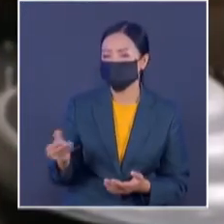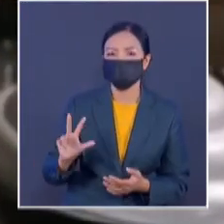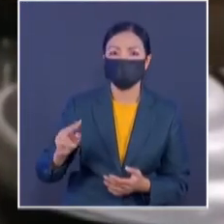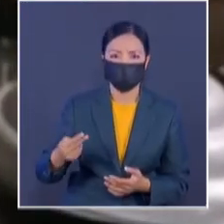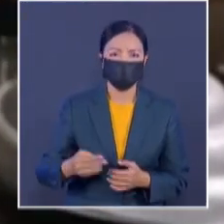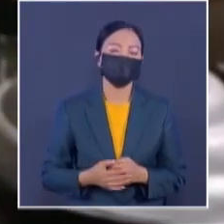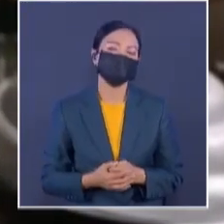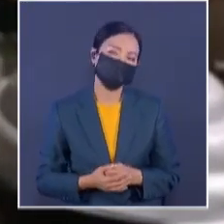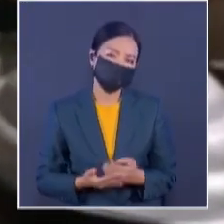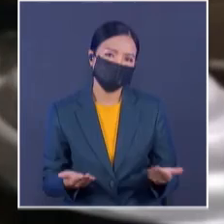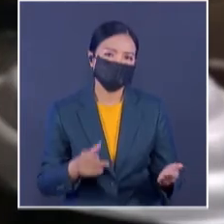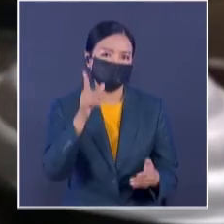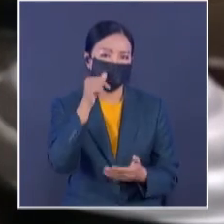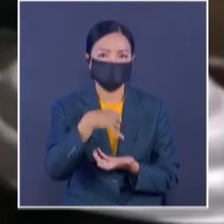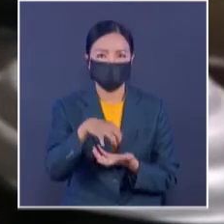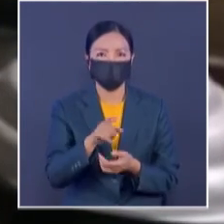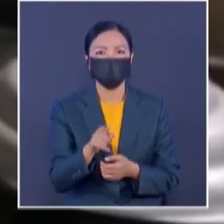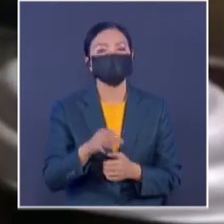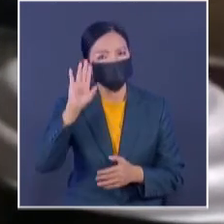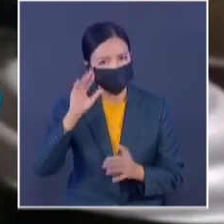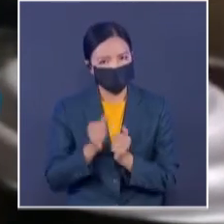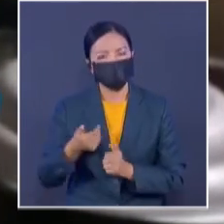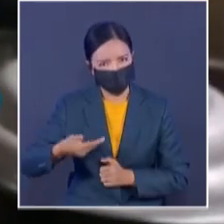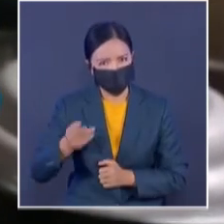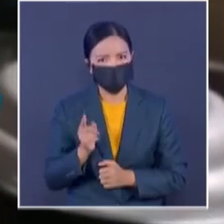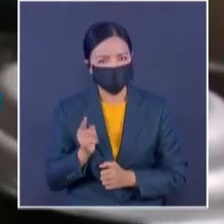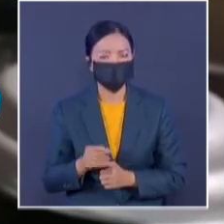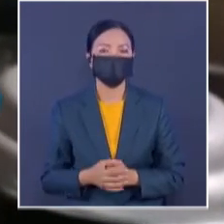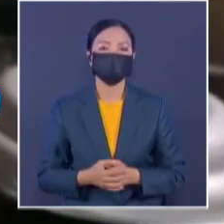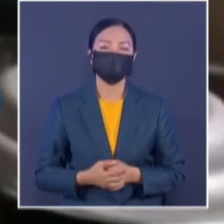เนี่ยแหละครับคือคำให้การของคุณแม่ของนายต้อมนะครับซึ่